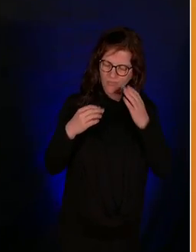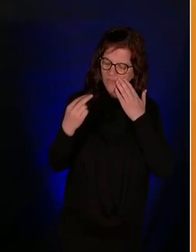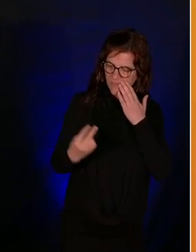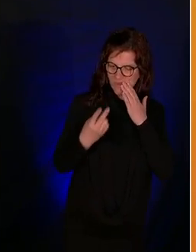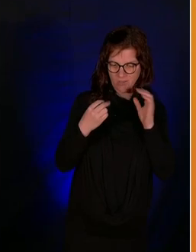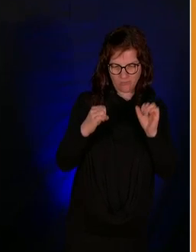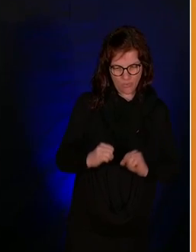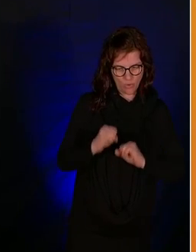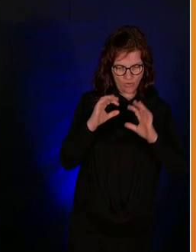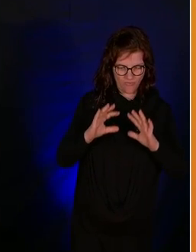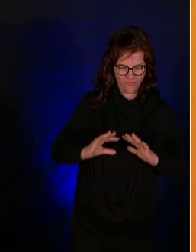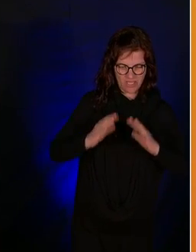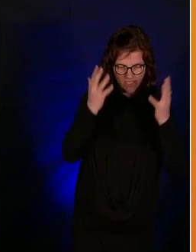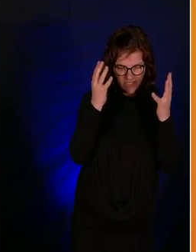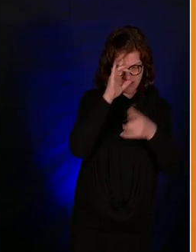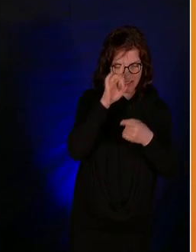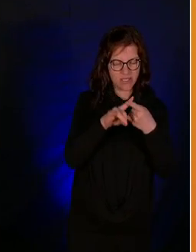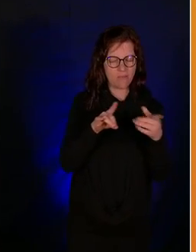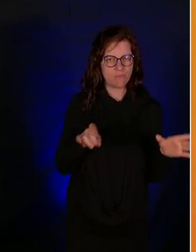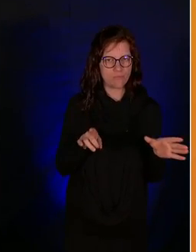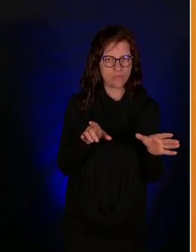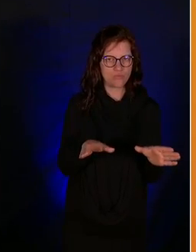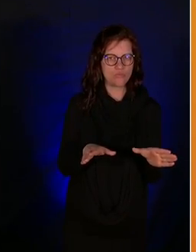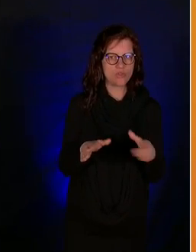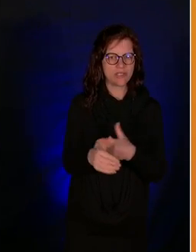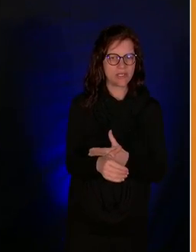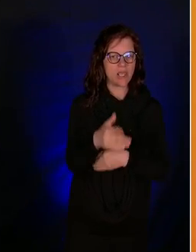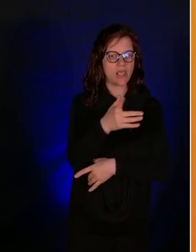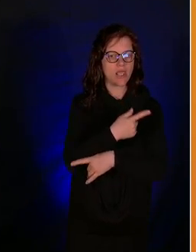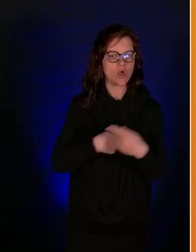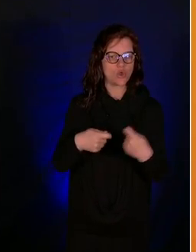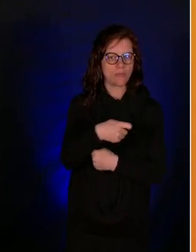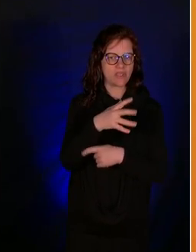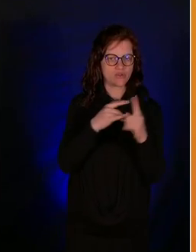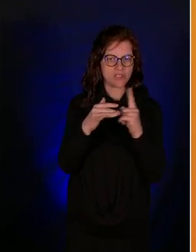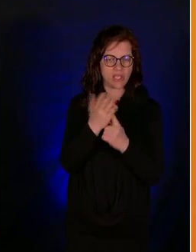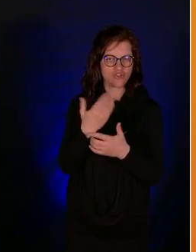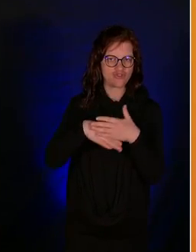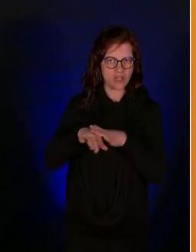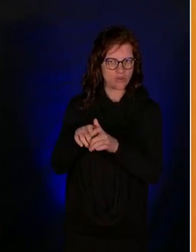création d'une unité économique et sociale au sein de l'entreprise Climb Up